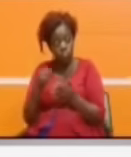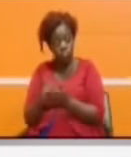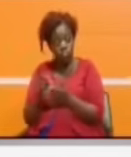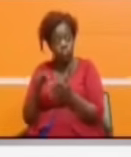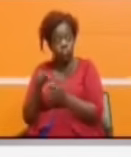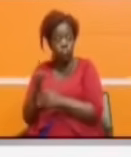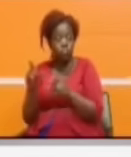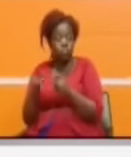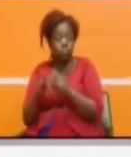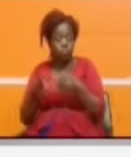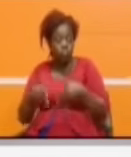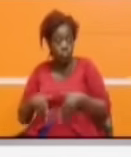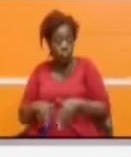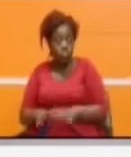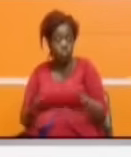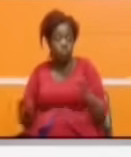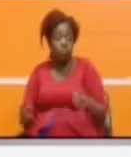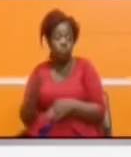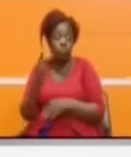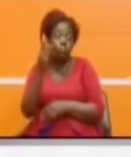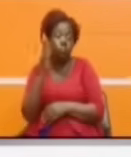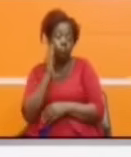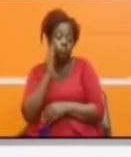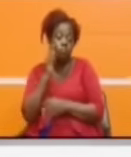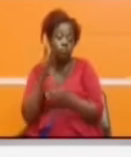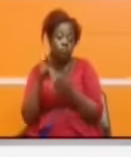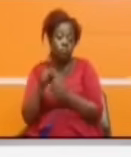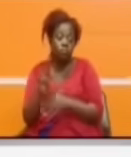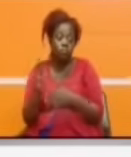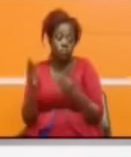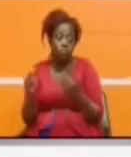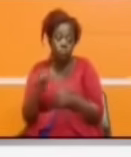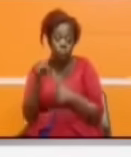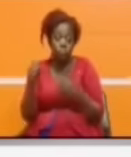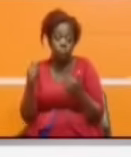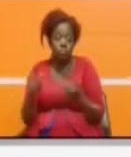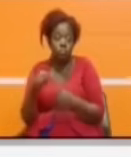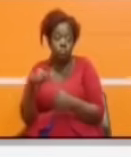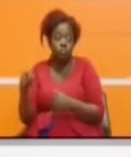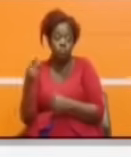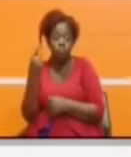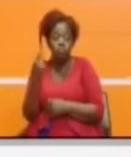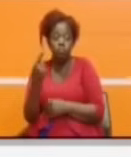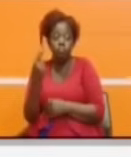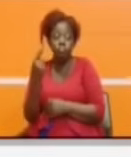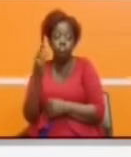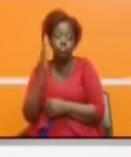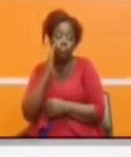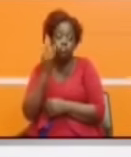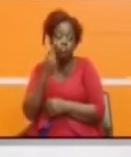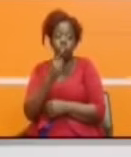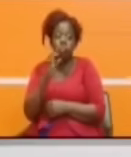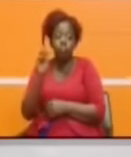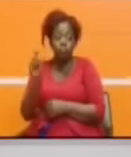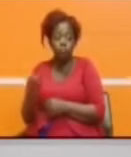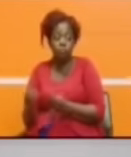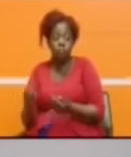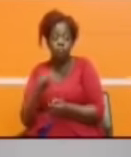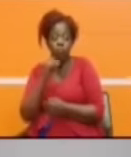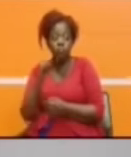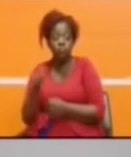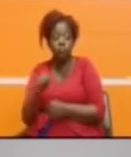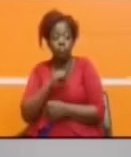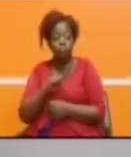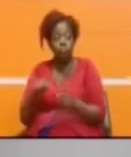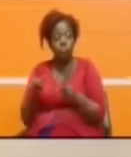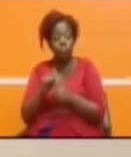bazisasula olina gwe wazaalirako 2,000,000 ne bazisasula olina gwe batwalakamu 10 bannange situganya abakazi twagala obbawuleza